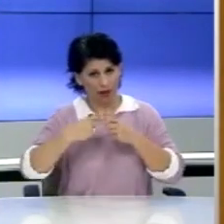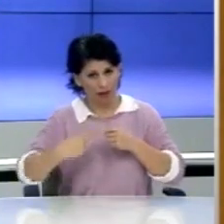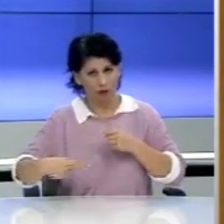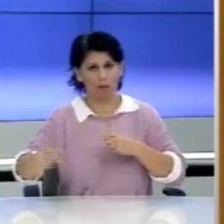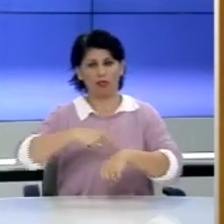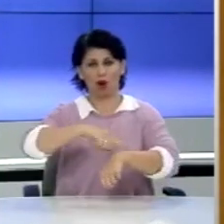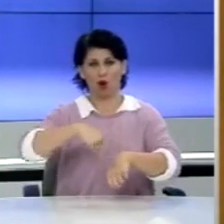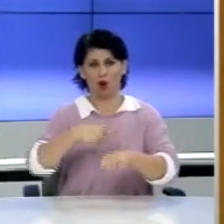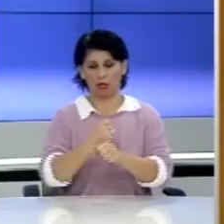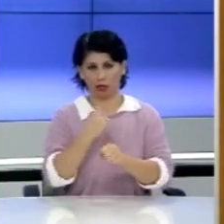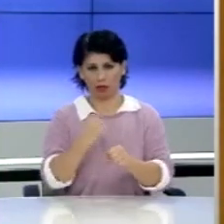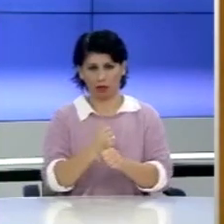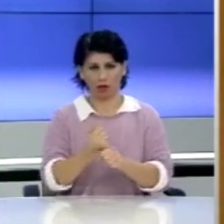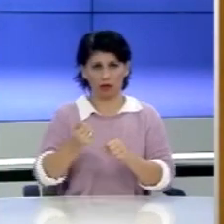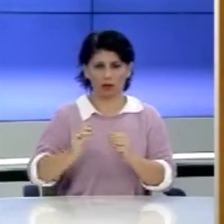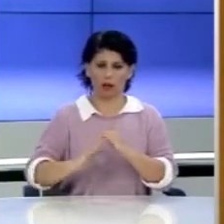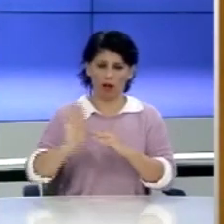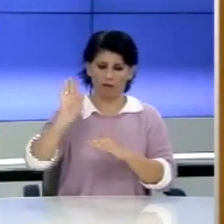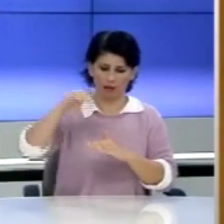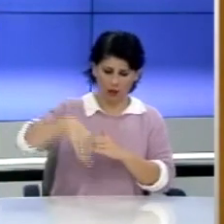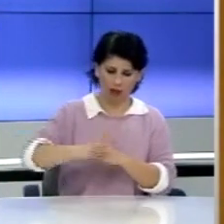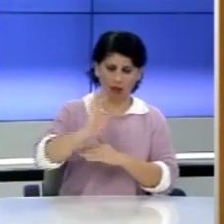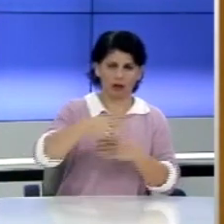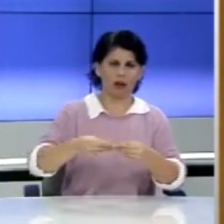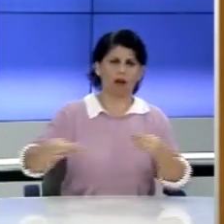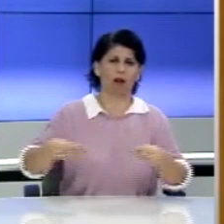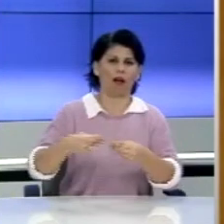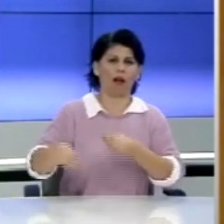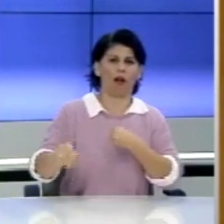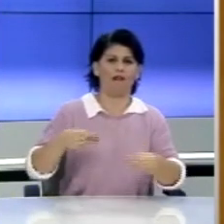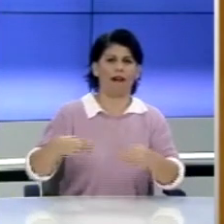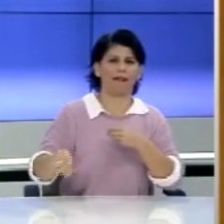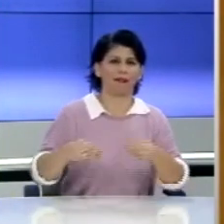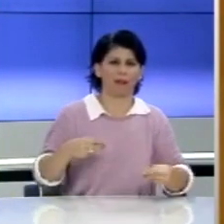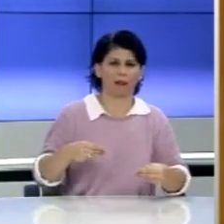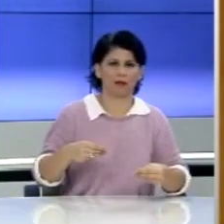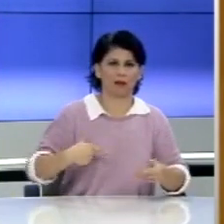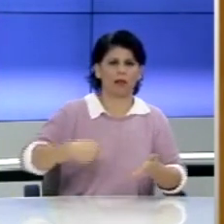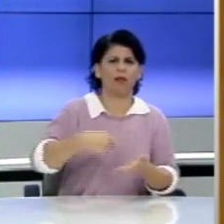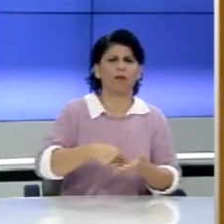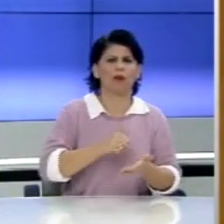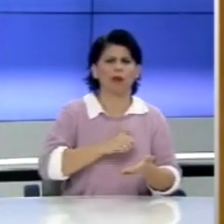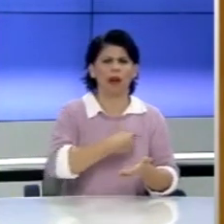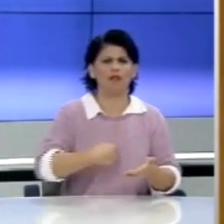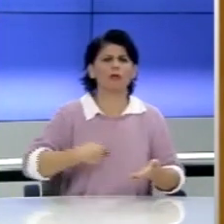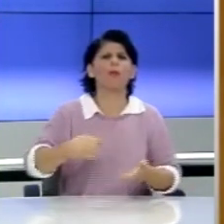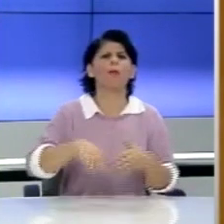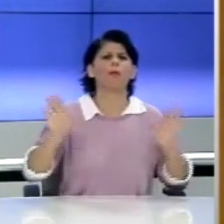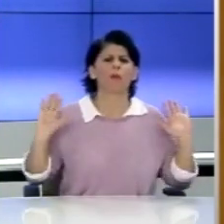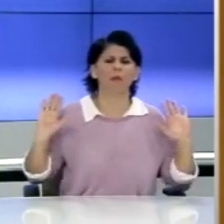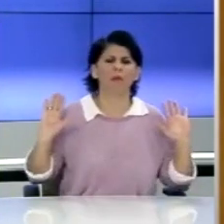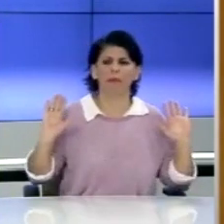εβδομαδιαίες ώρες δουλειάς να αυξομειώνονται ευέλικτα και χωρίς καμιά επιβάρυνση για την εργοδοσία. Με